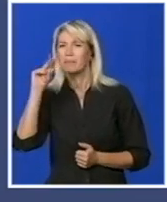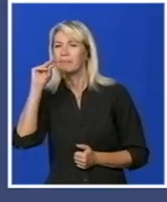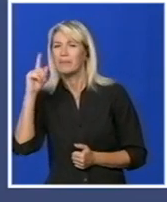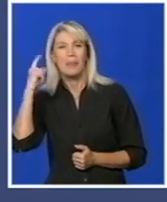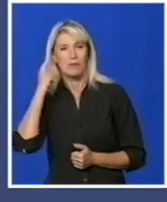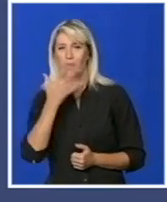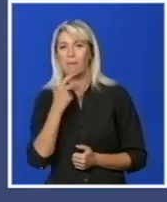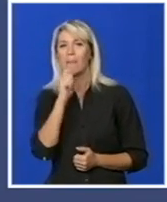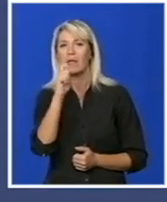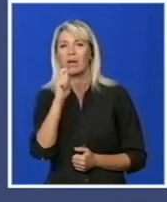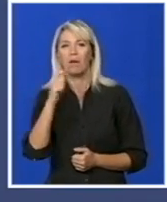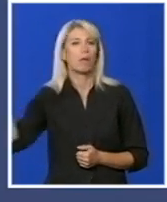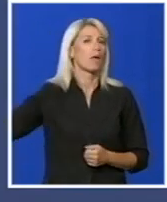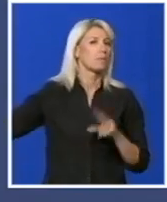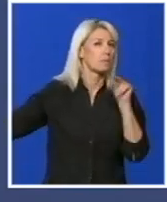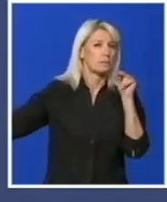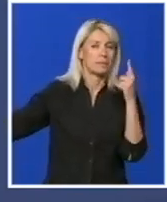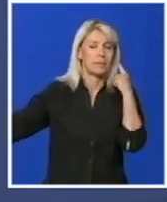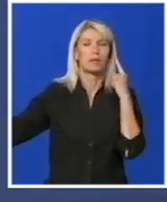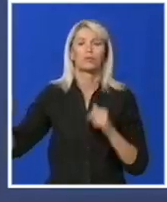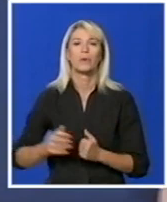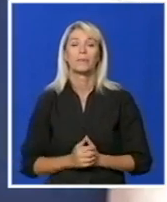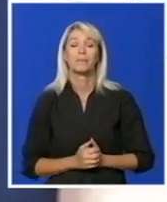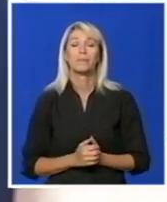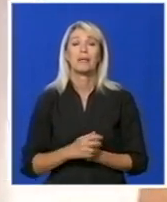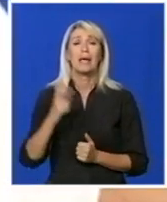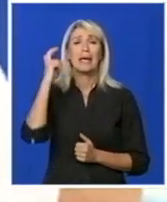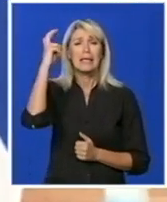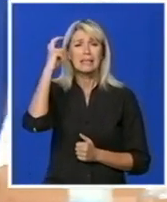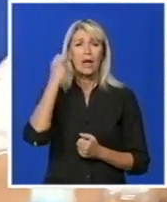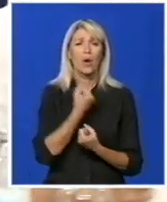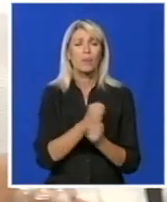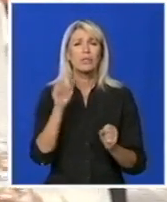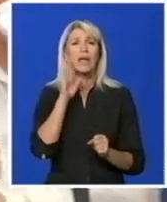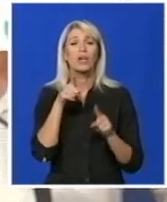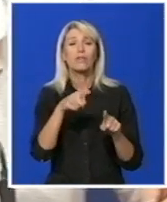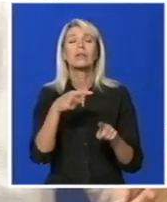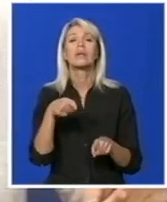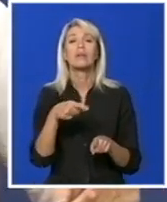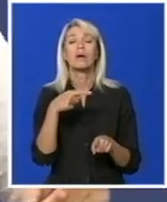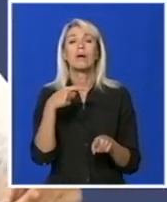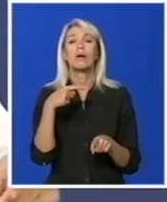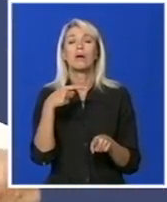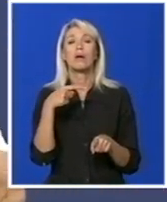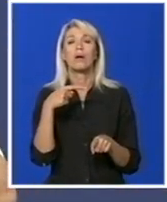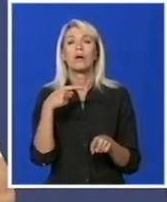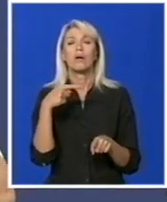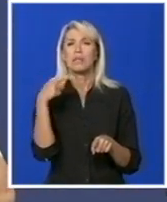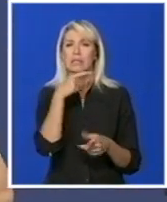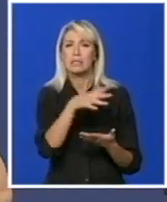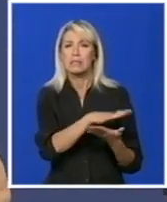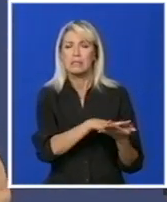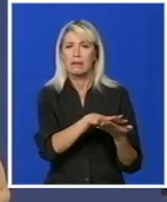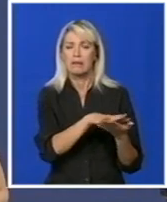Da, i Crna Gora i Bosna i Hercegovina se nalaze u toj crvenoj zoni. Ali ja sam napomenuo malo pre, zbog svega smo